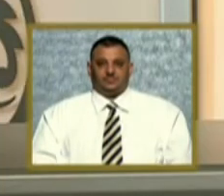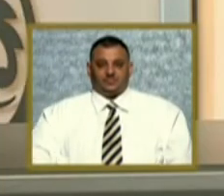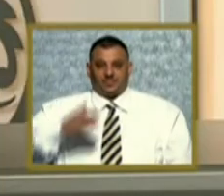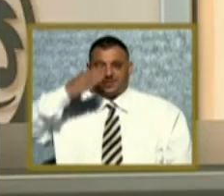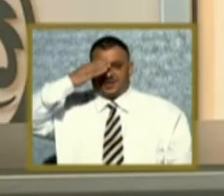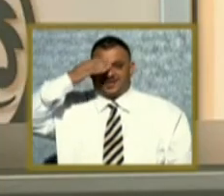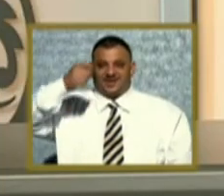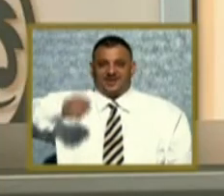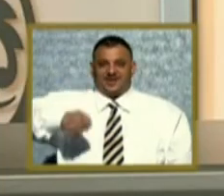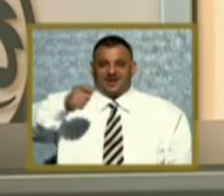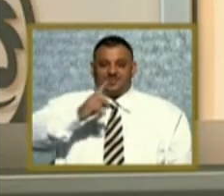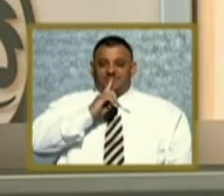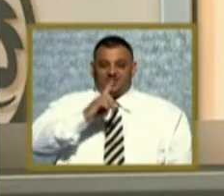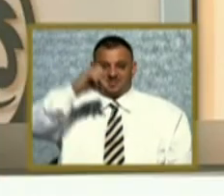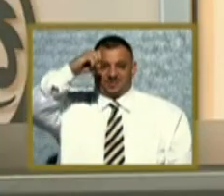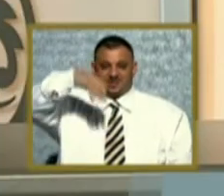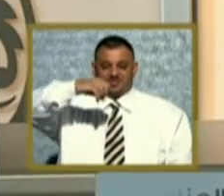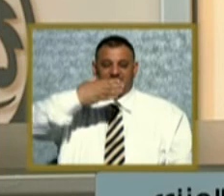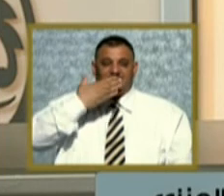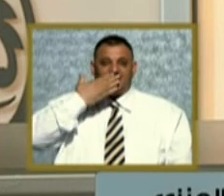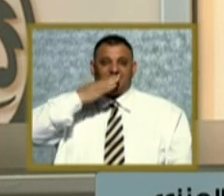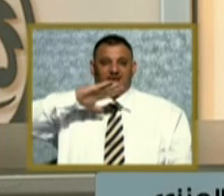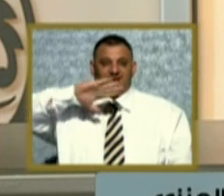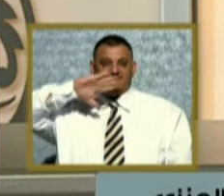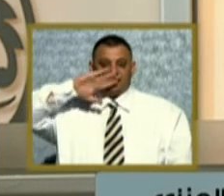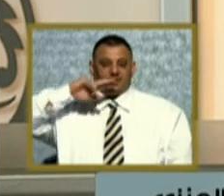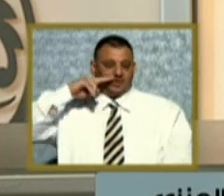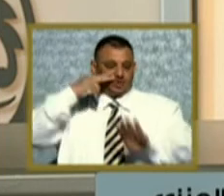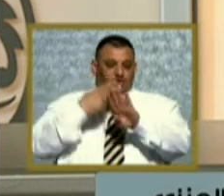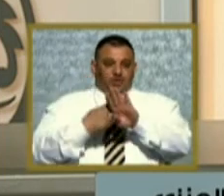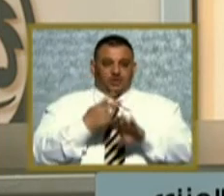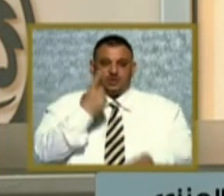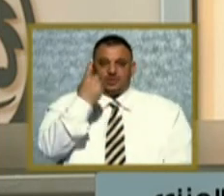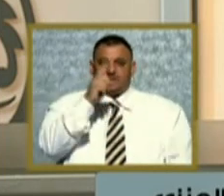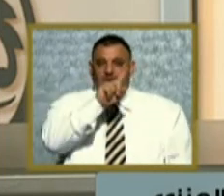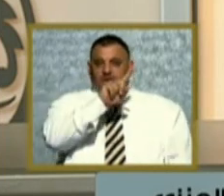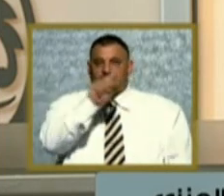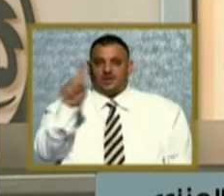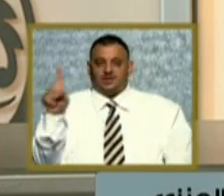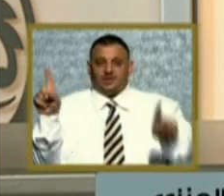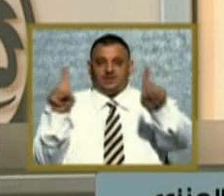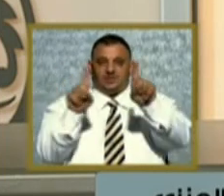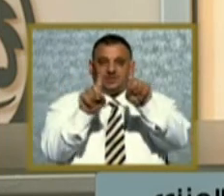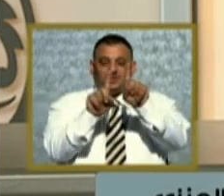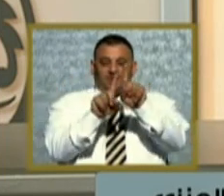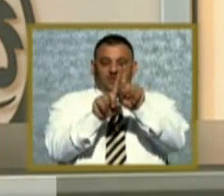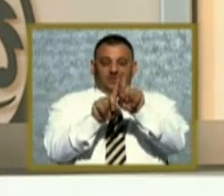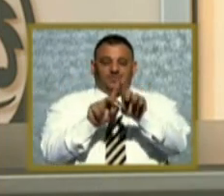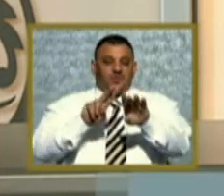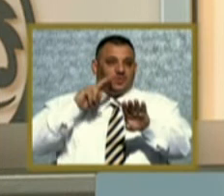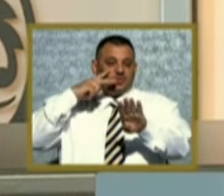السلام عليكم ورحمة الله وبركاته. بسم الله الرحمن الرحيم. الحمد لله رب العالمين، وأشهد أن لا إله إلا الله وحده لا شريك له، ولي